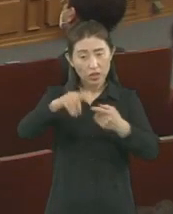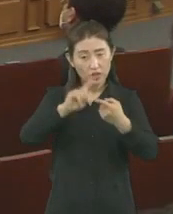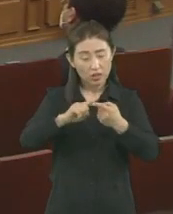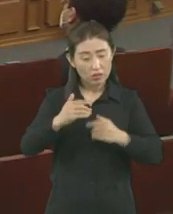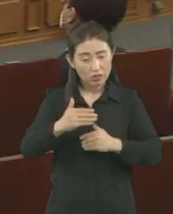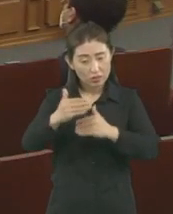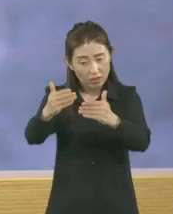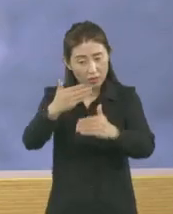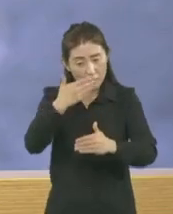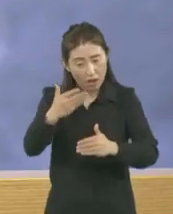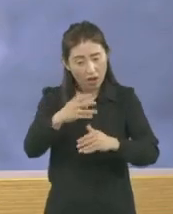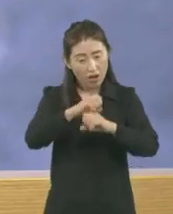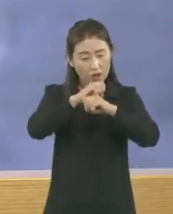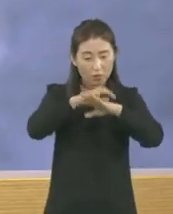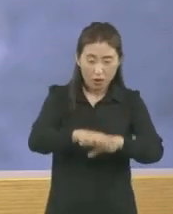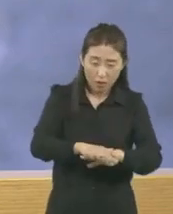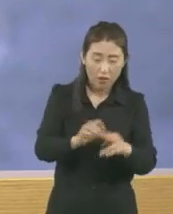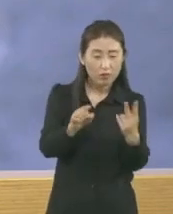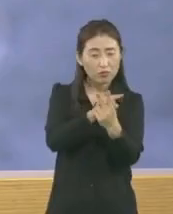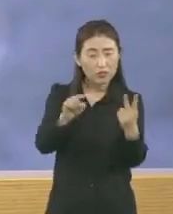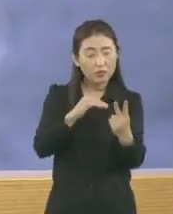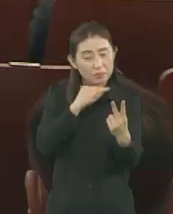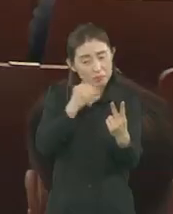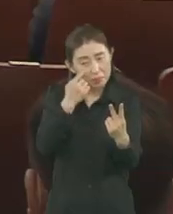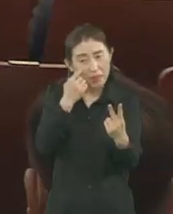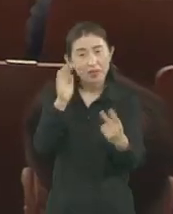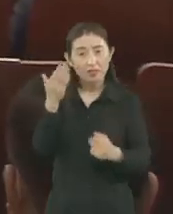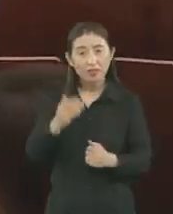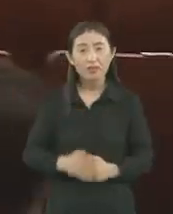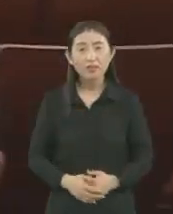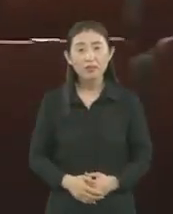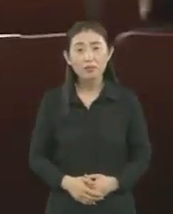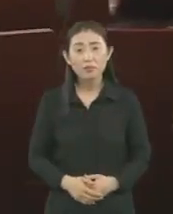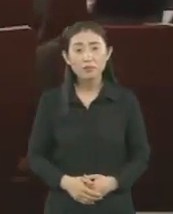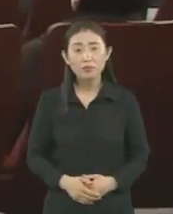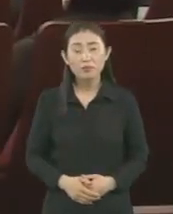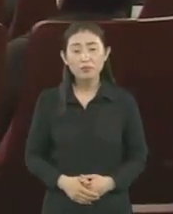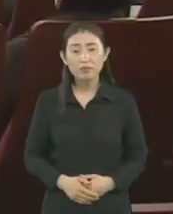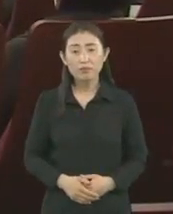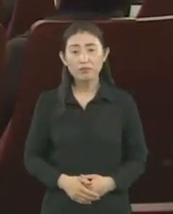계획대로 치러질 수 있을지도 지켜볼 일입니다. TJB 이선학입니다.